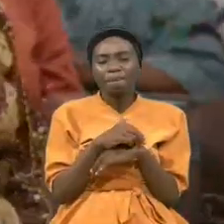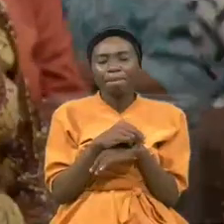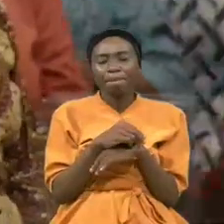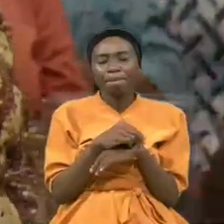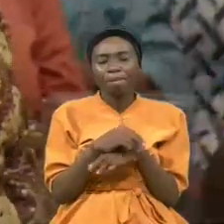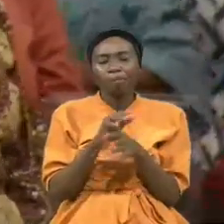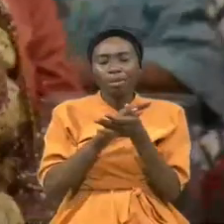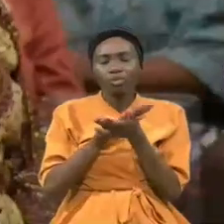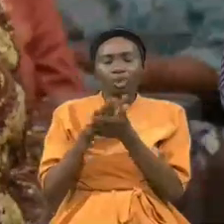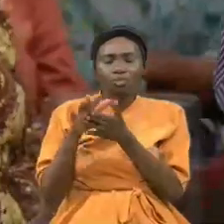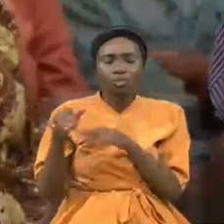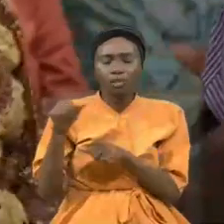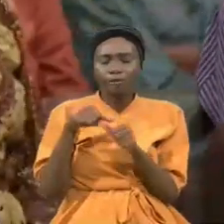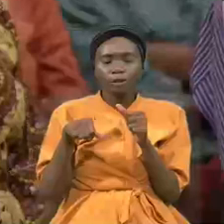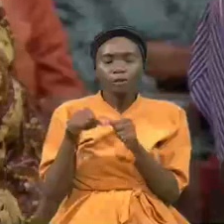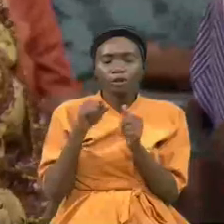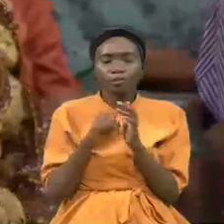Une communion transparente.